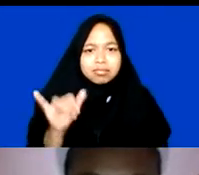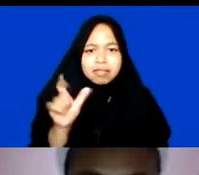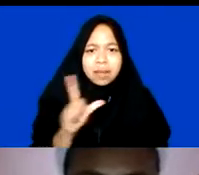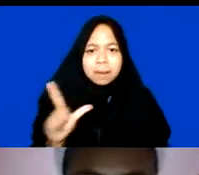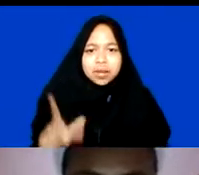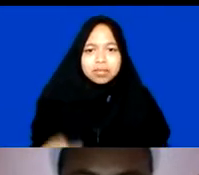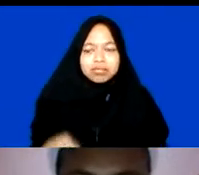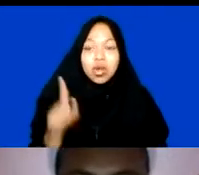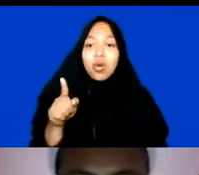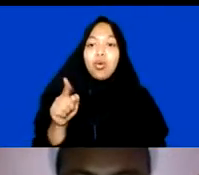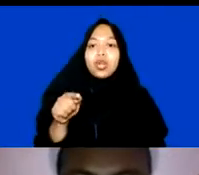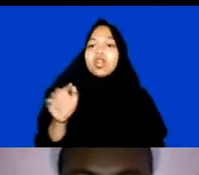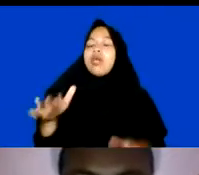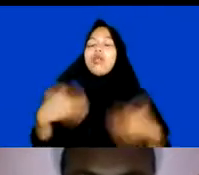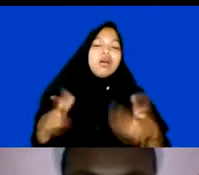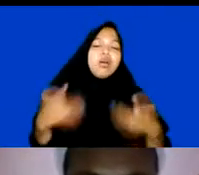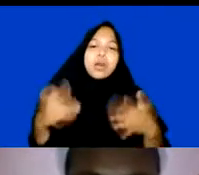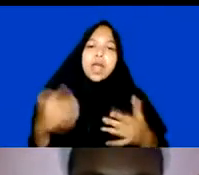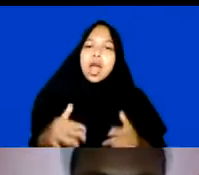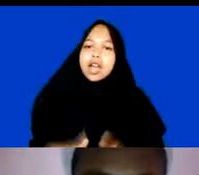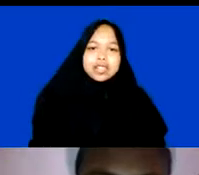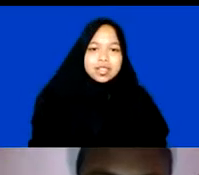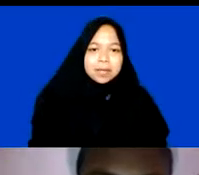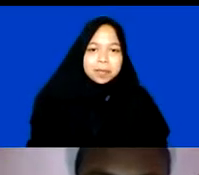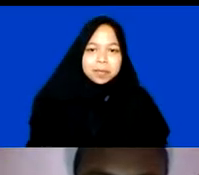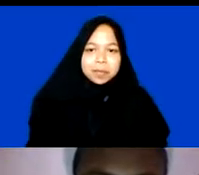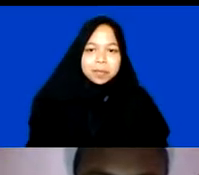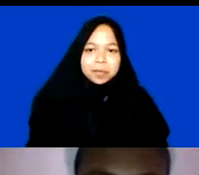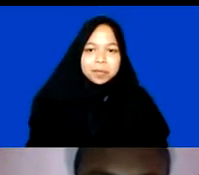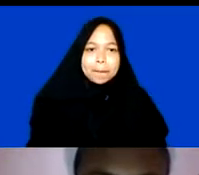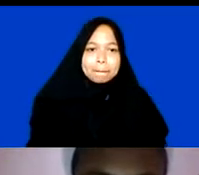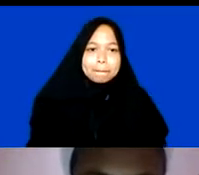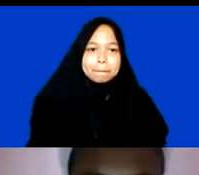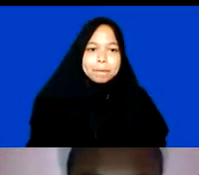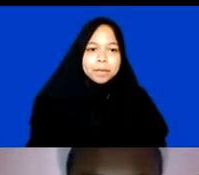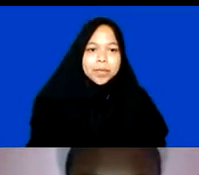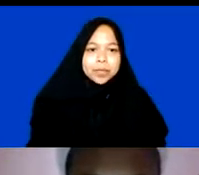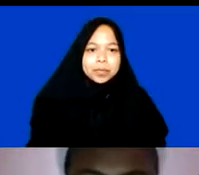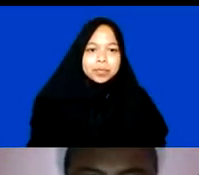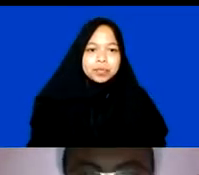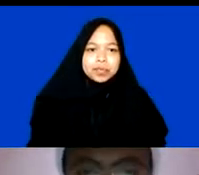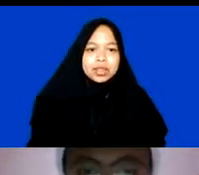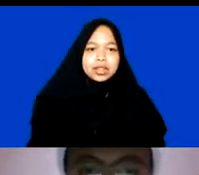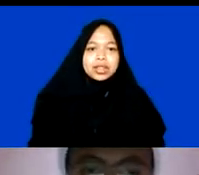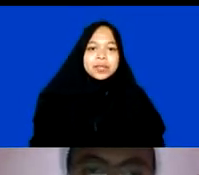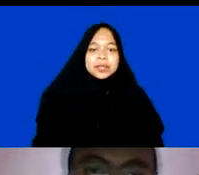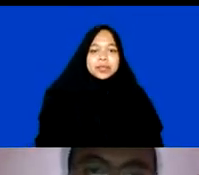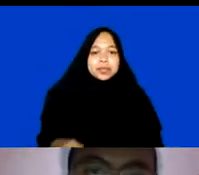sangat menarik sekali ini, Pak. Cara kulit apisan ini tadi, Pak. Saya agak terlambat maksudnya tadi. Susah kali masuk.